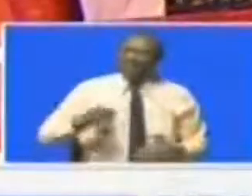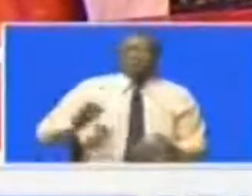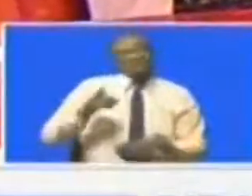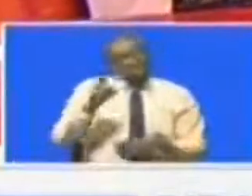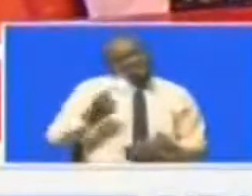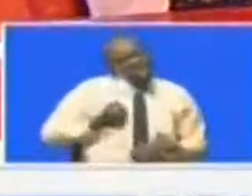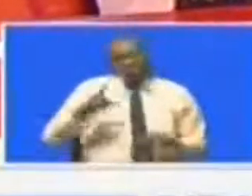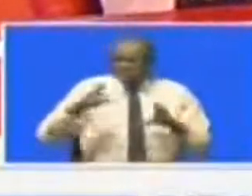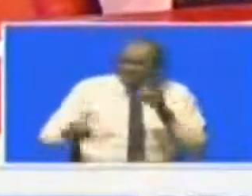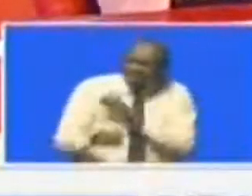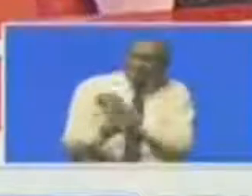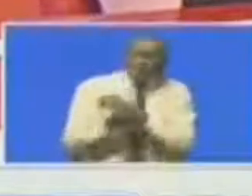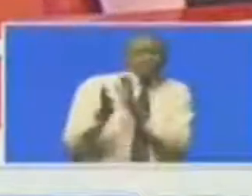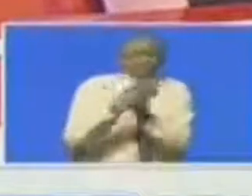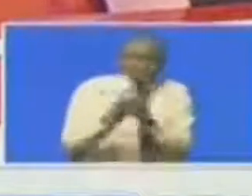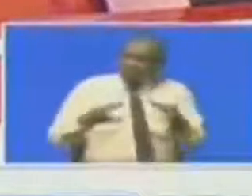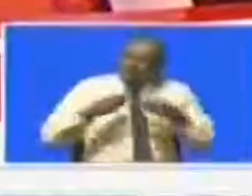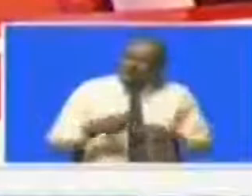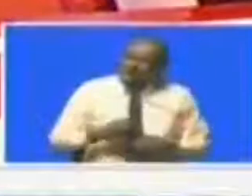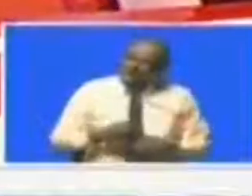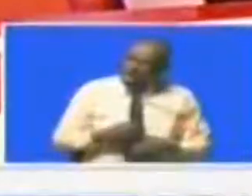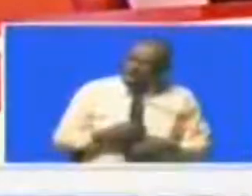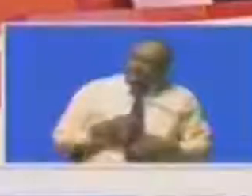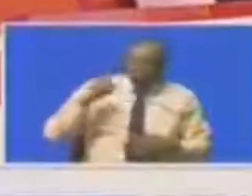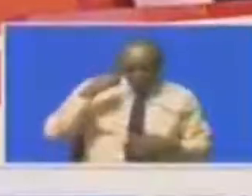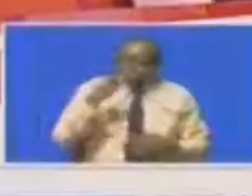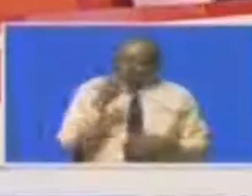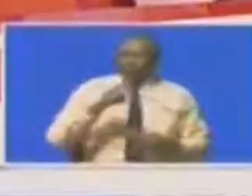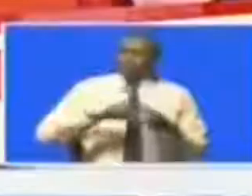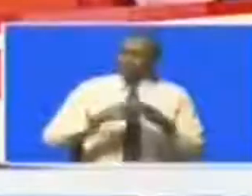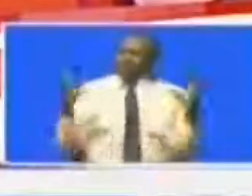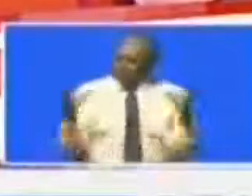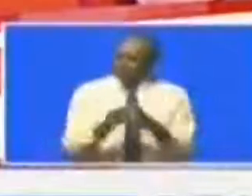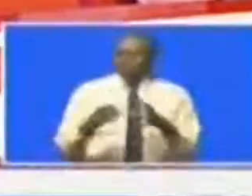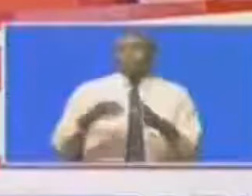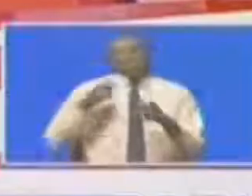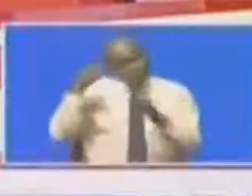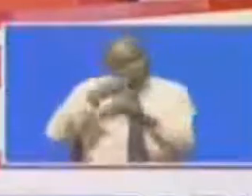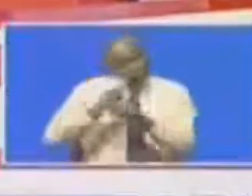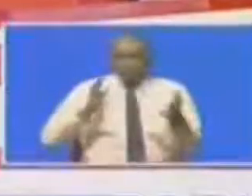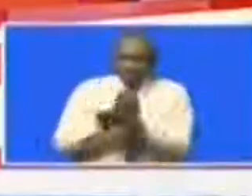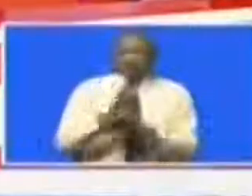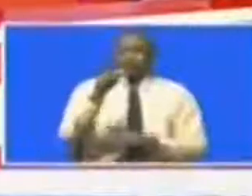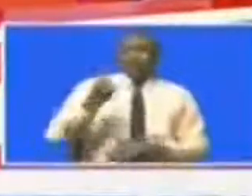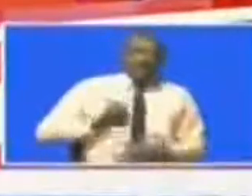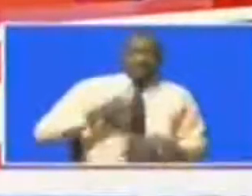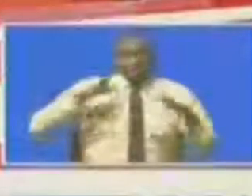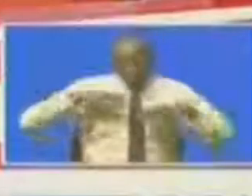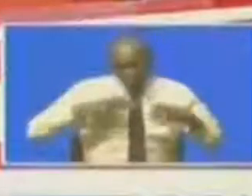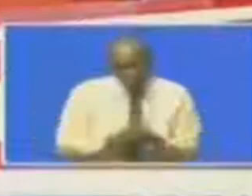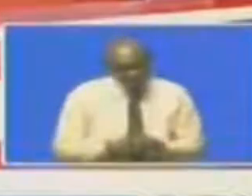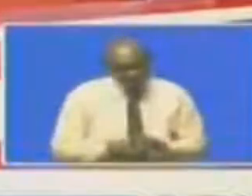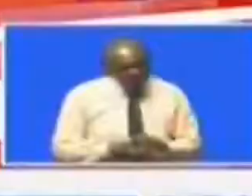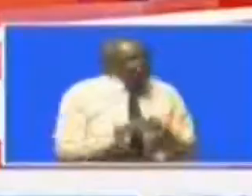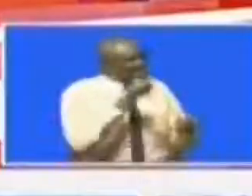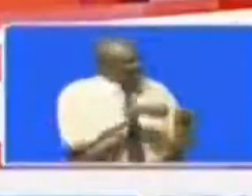kwamba kuna umuhimu wa kuanzisha kikundi ambacho kinaweza tetea haki za wasichana katika Samburu. Naam, na baada ya